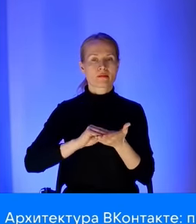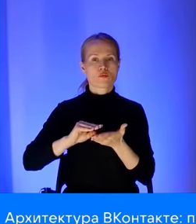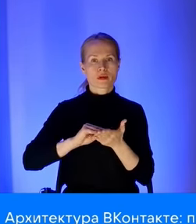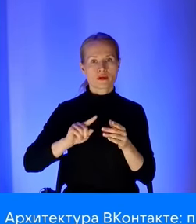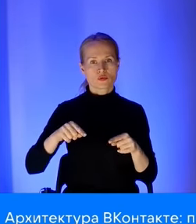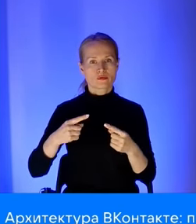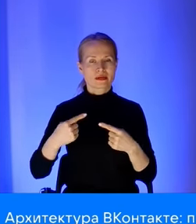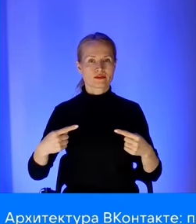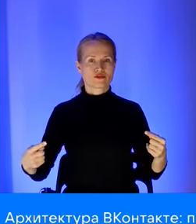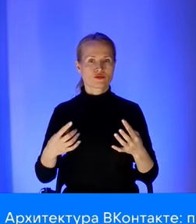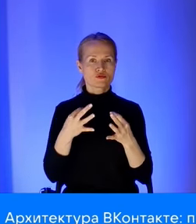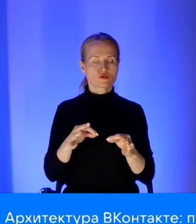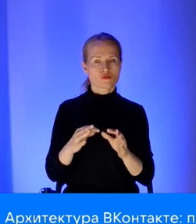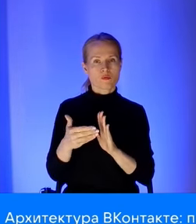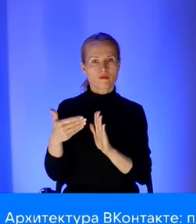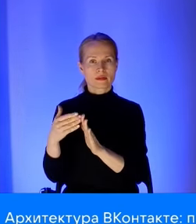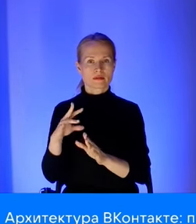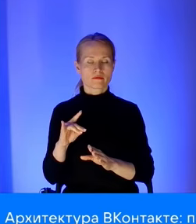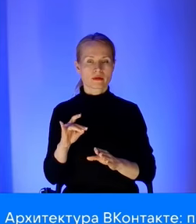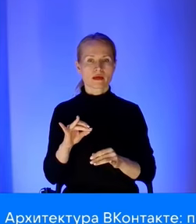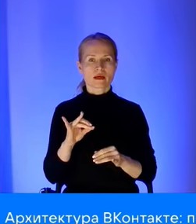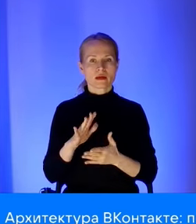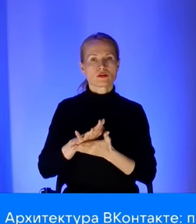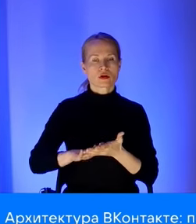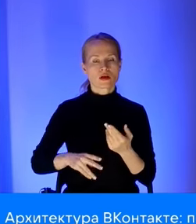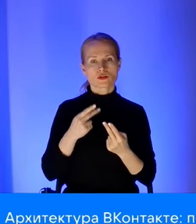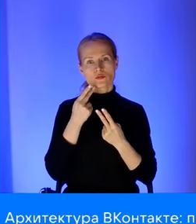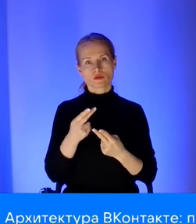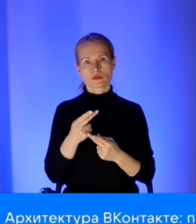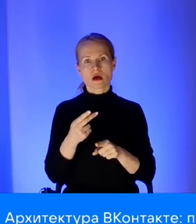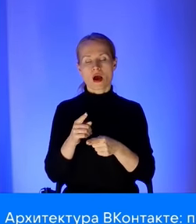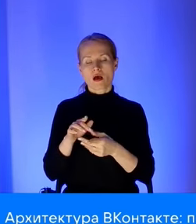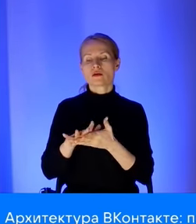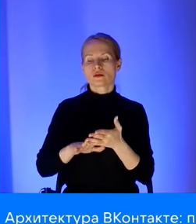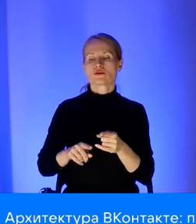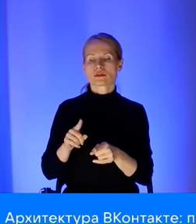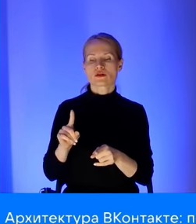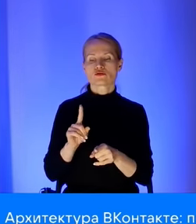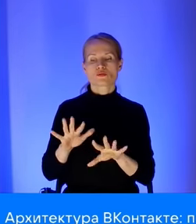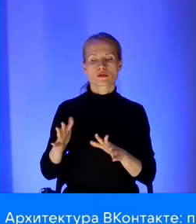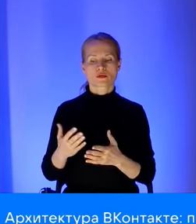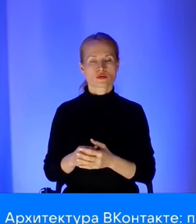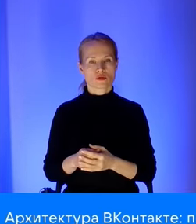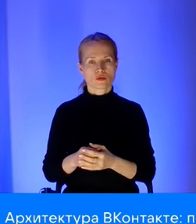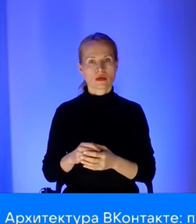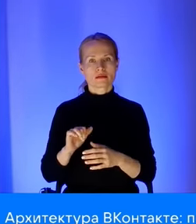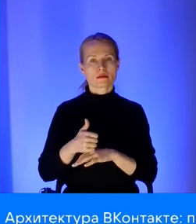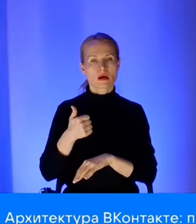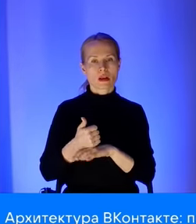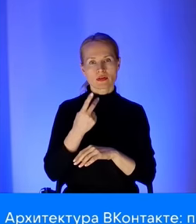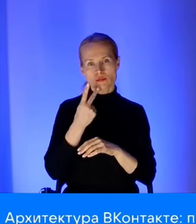различные вызовы таргетной системы и дальше смотрит а что с ней произошло и главное Она смотрит на